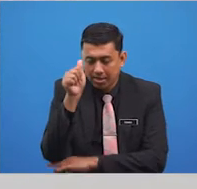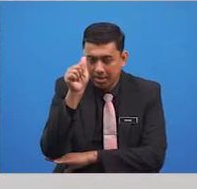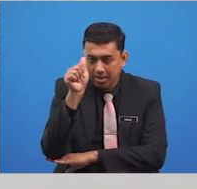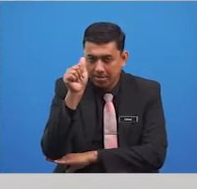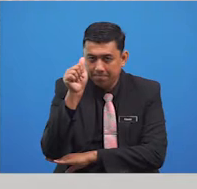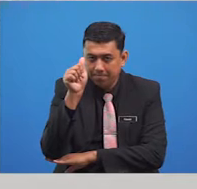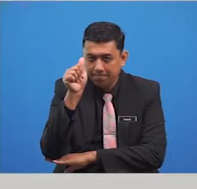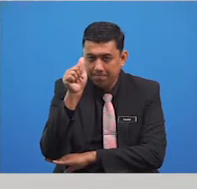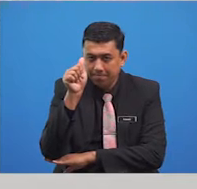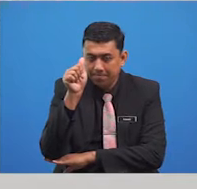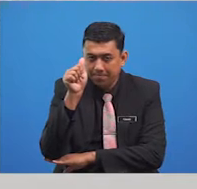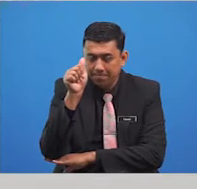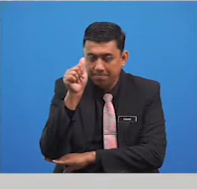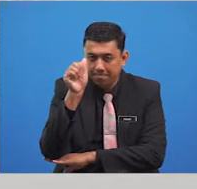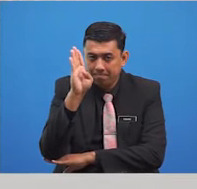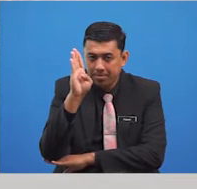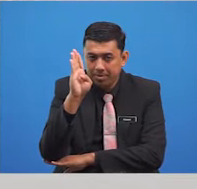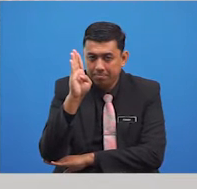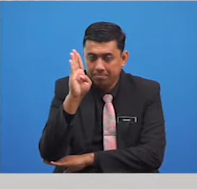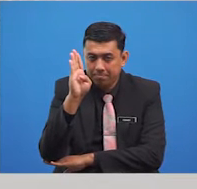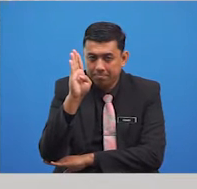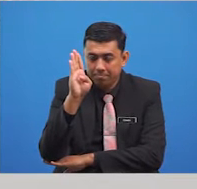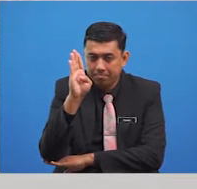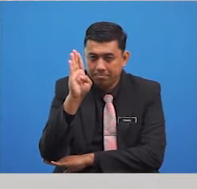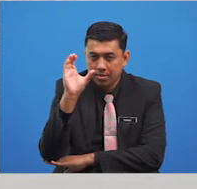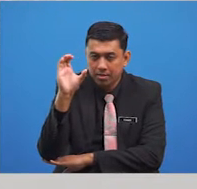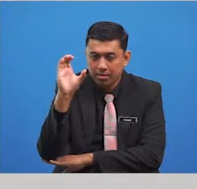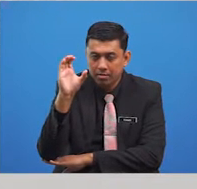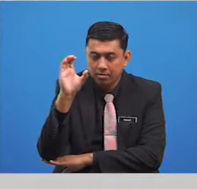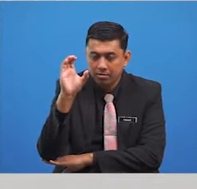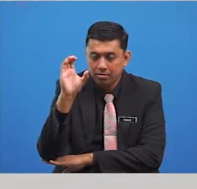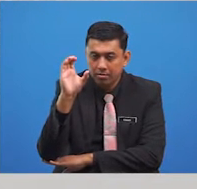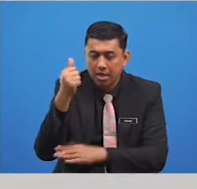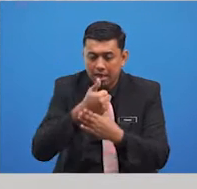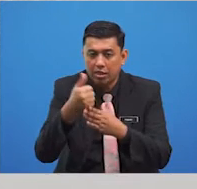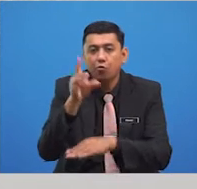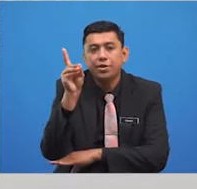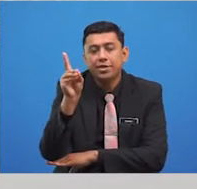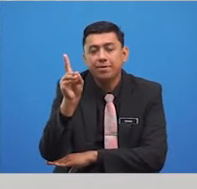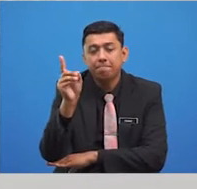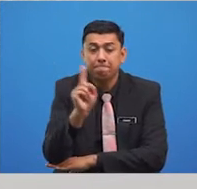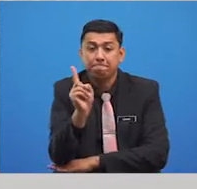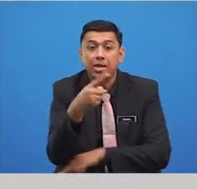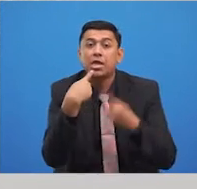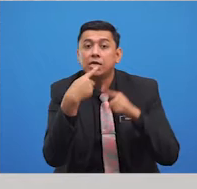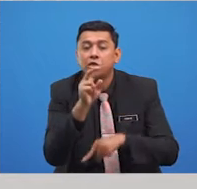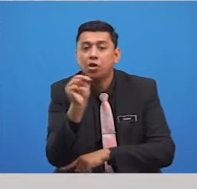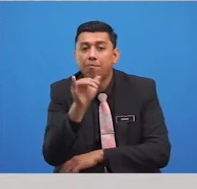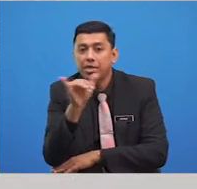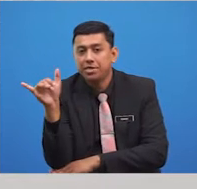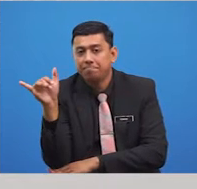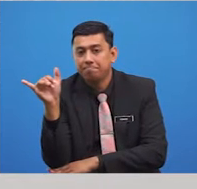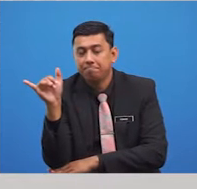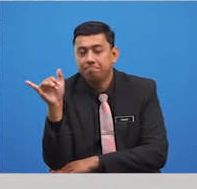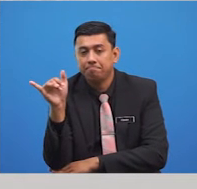A. Hutan hujan tropika. B. Hutan pantai. C. Hutan gunung. D. Hutan paya